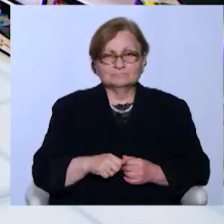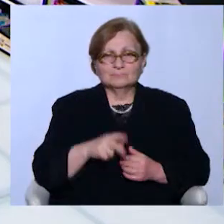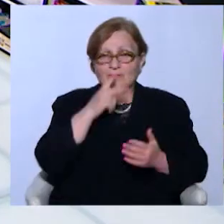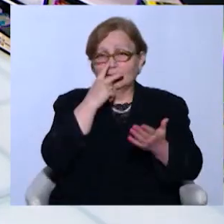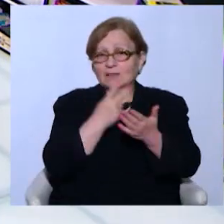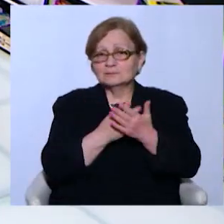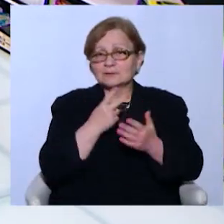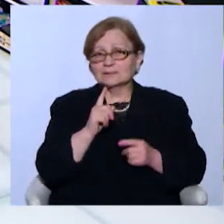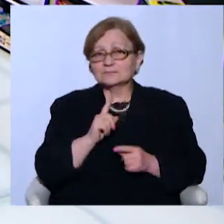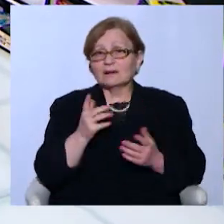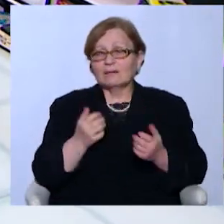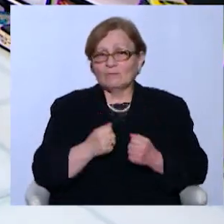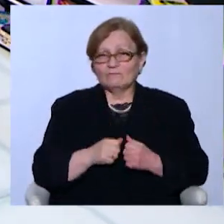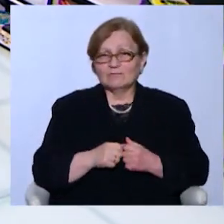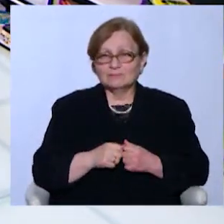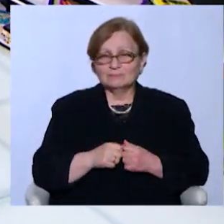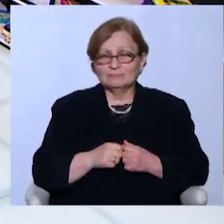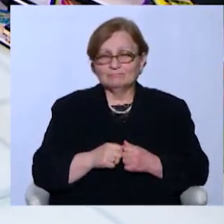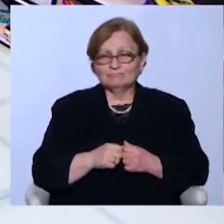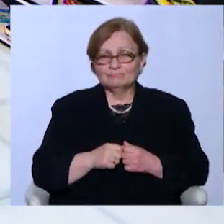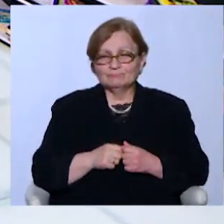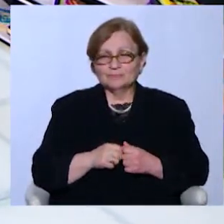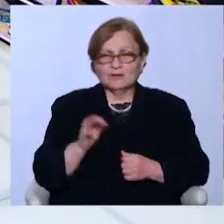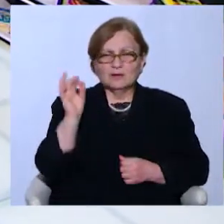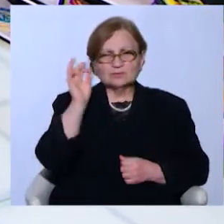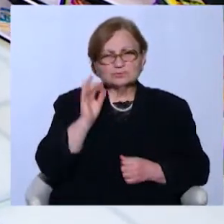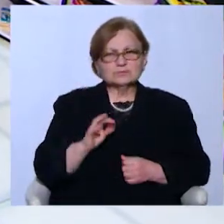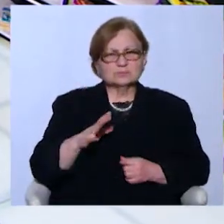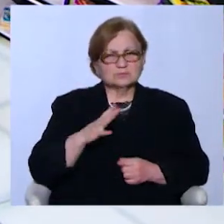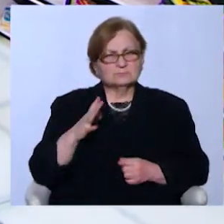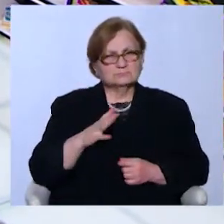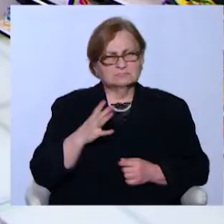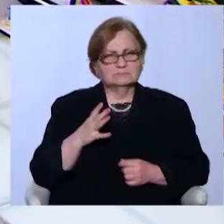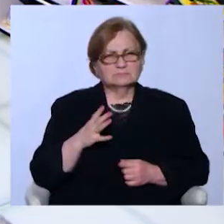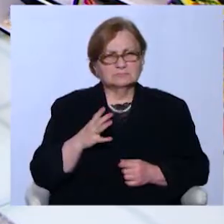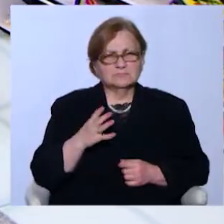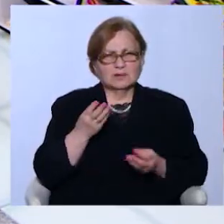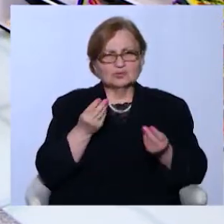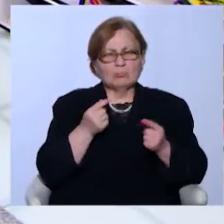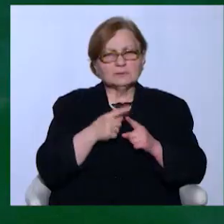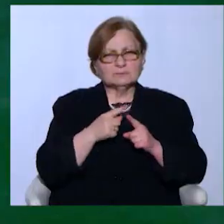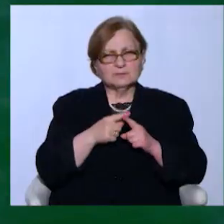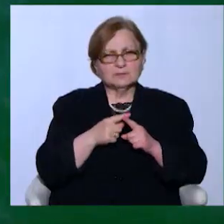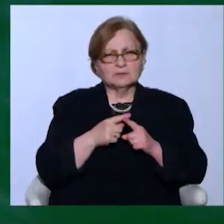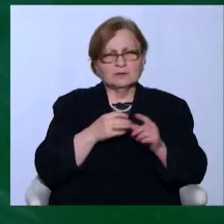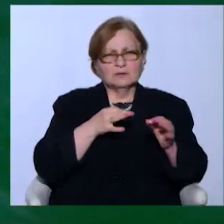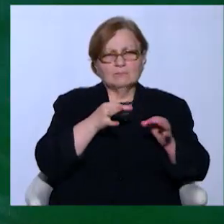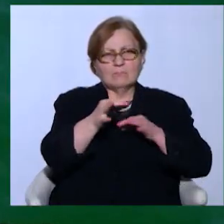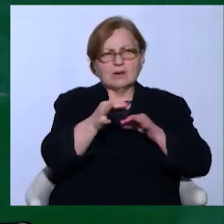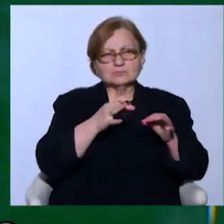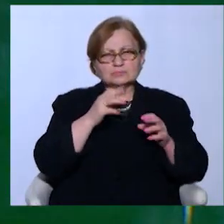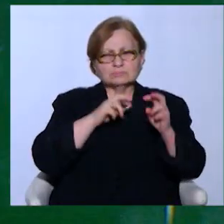ნახეთ რა შეიძლება გამოვიდეს. ხშირად ისე ხდება, რომ მათემატიკაში პასუხს